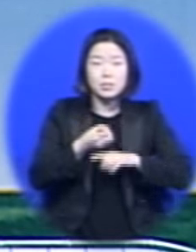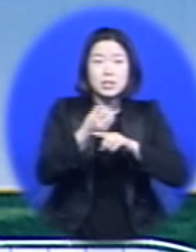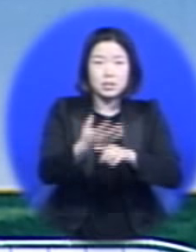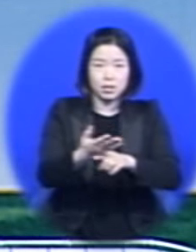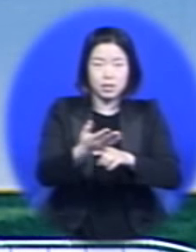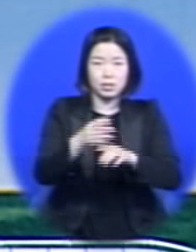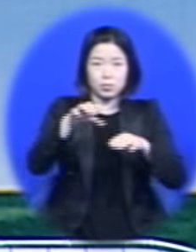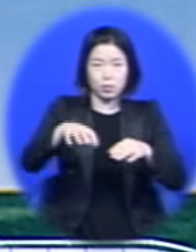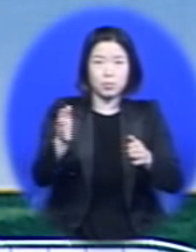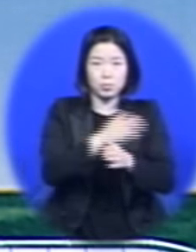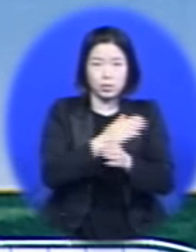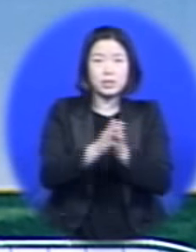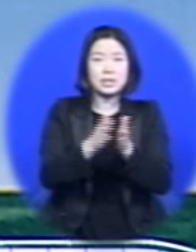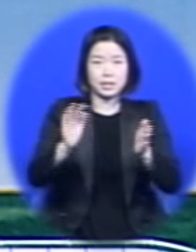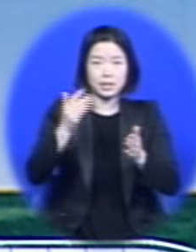그랬습니다.